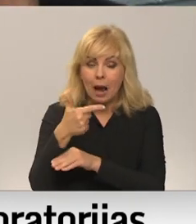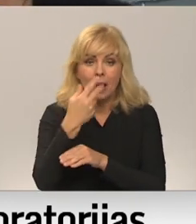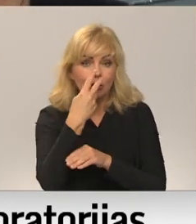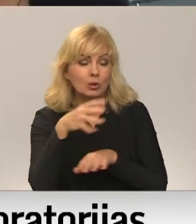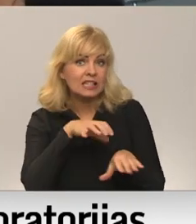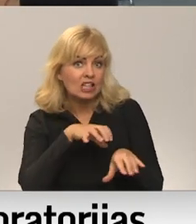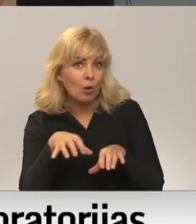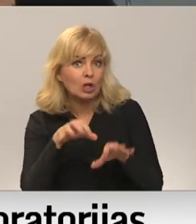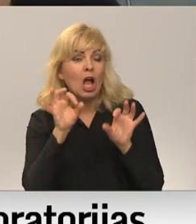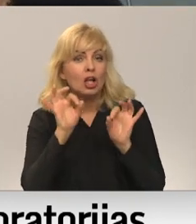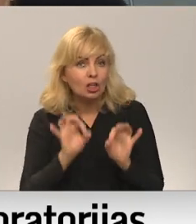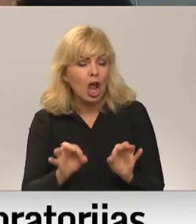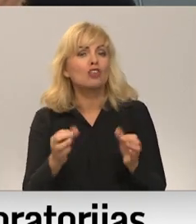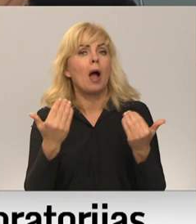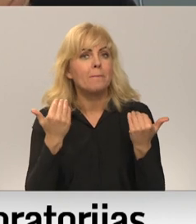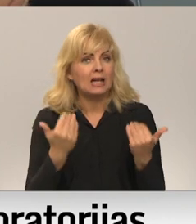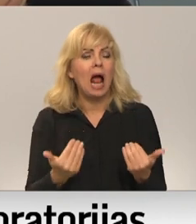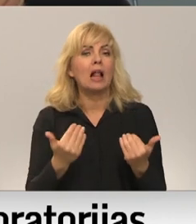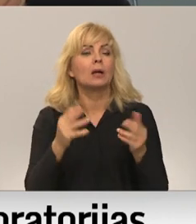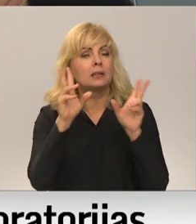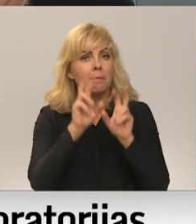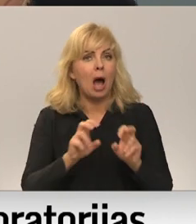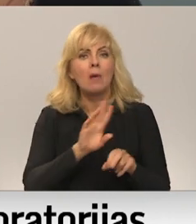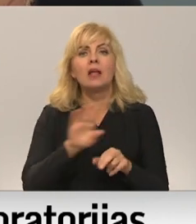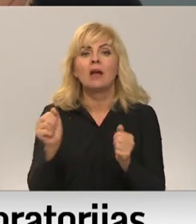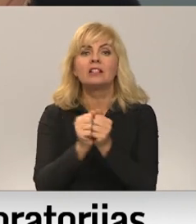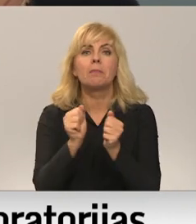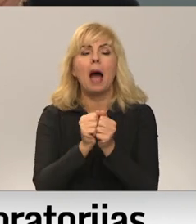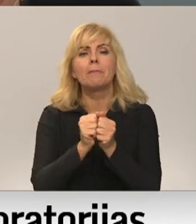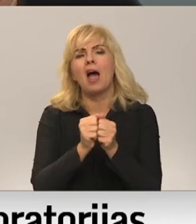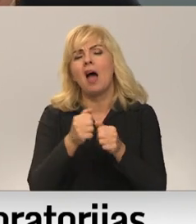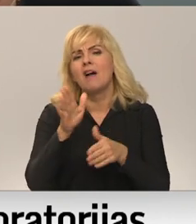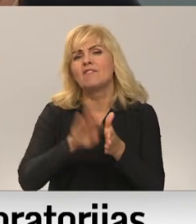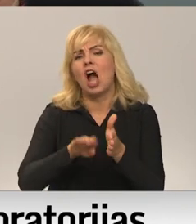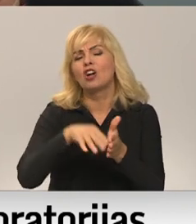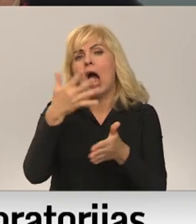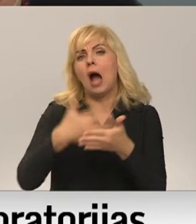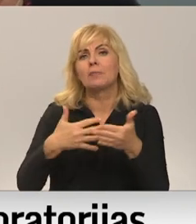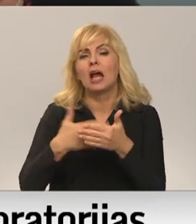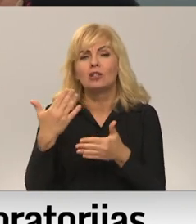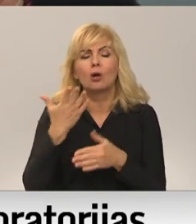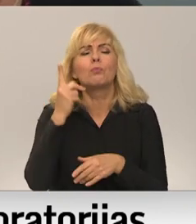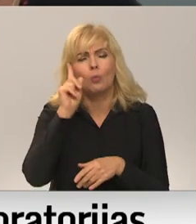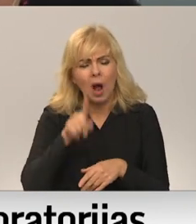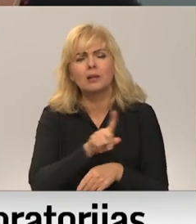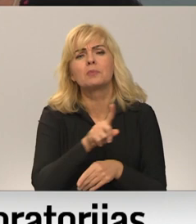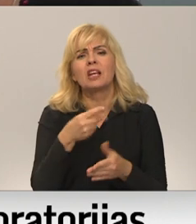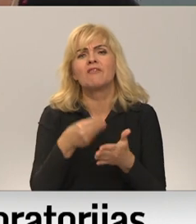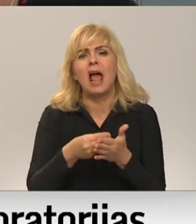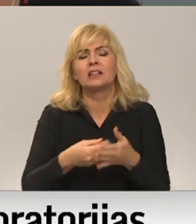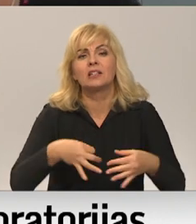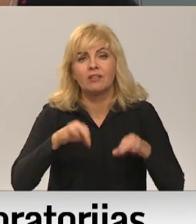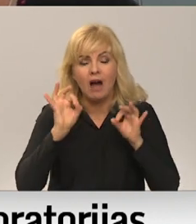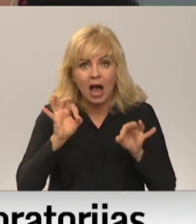un skatīties tiešām reālus mērījumus, nevis tikai uz papīra aprēķinātos skaidrus, kas arī ļoti vērtīgi un svarīgi, bet tas,